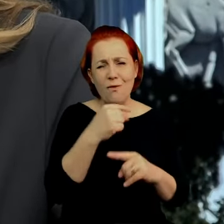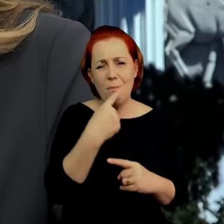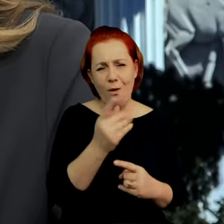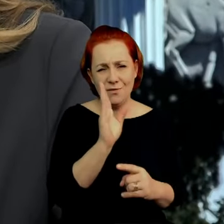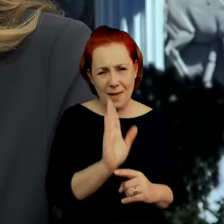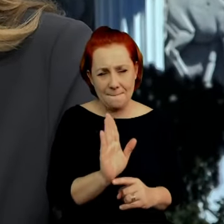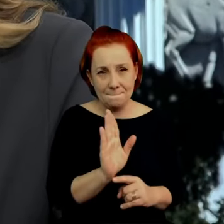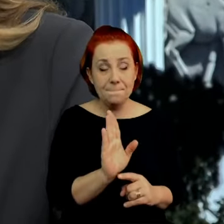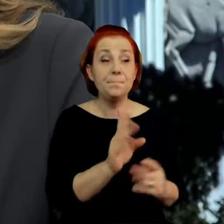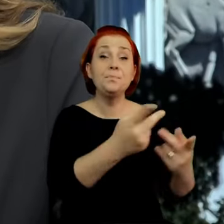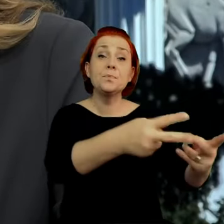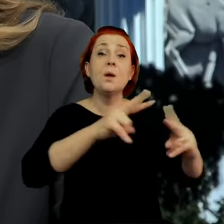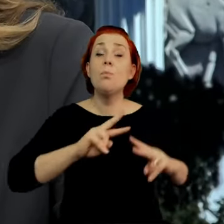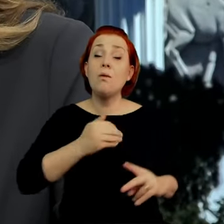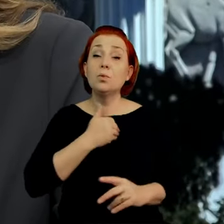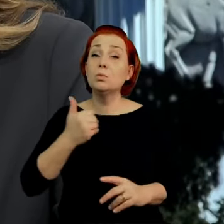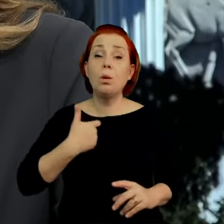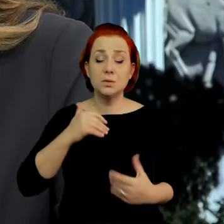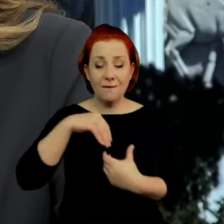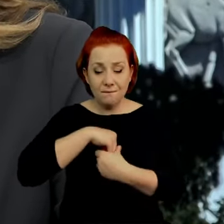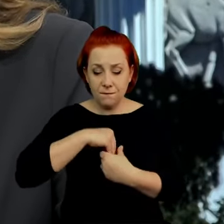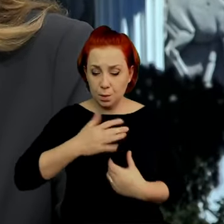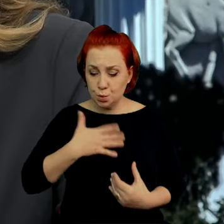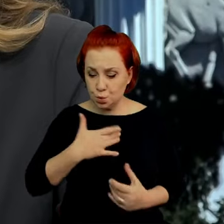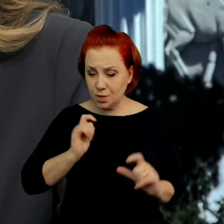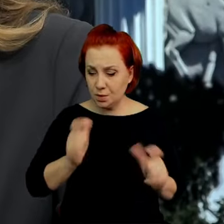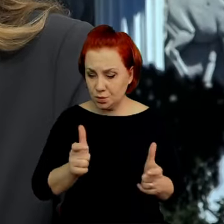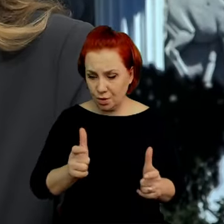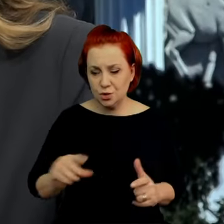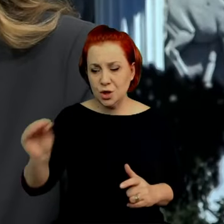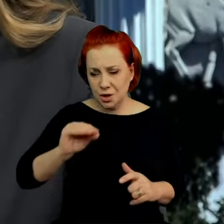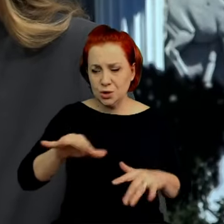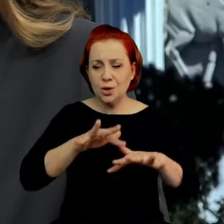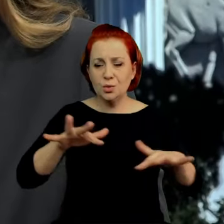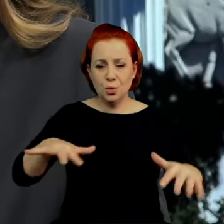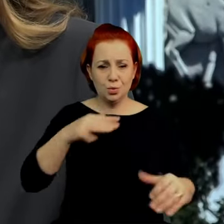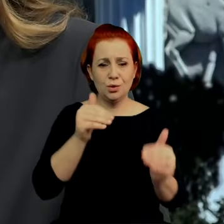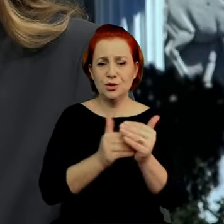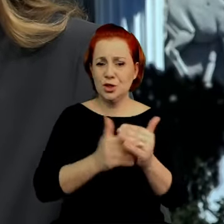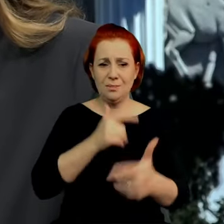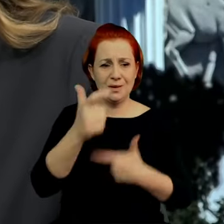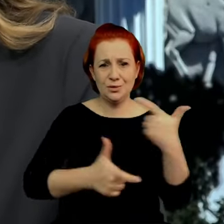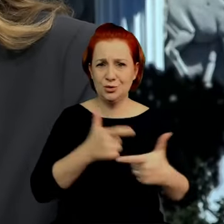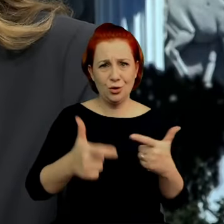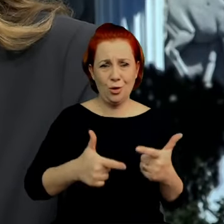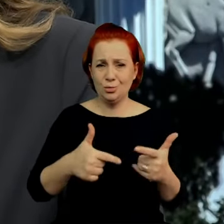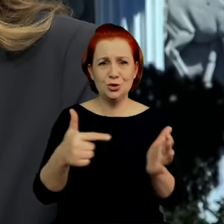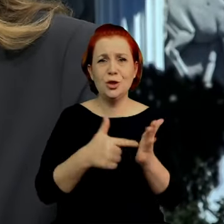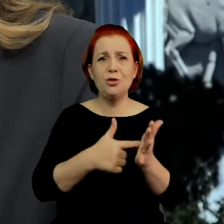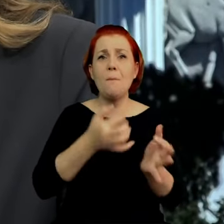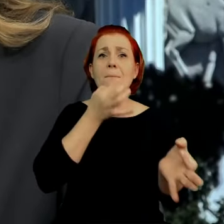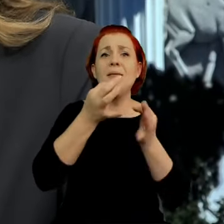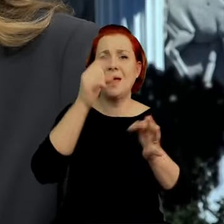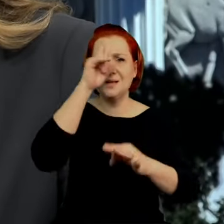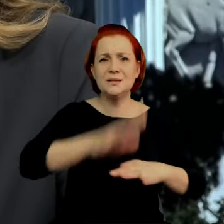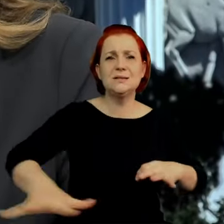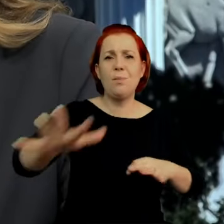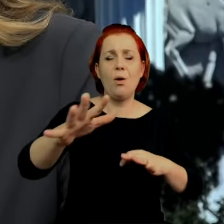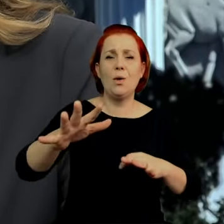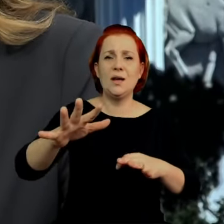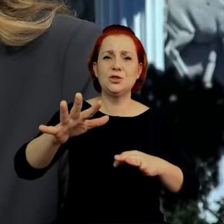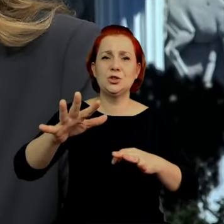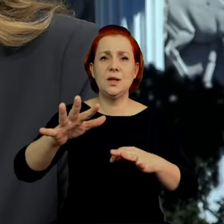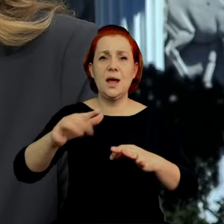wróciłam z takim poczuciem, że nas naprawdę czeka jeszcze długa droga, że to referendum to nie jest takie do sięgnięcia i zdjęcia z półki, tylko to